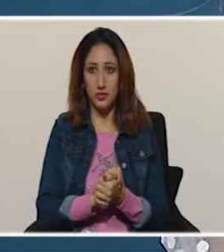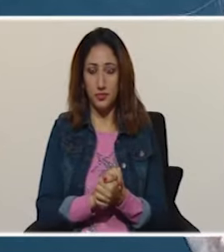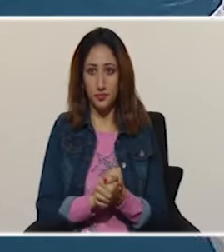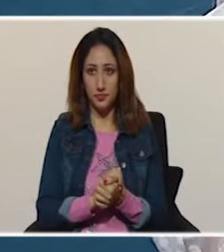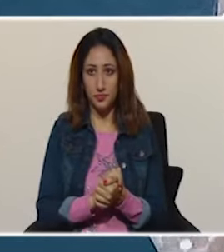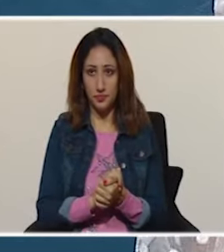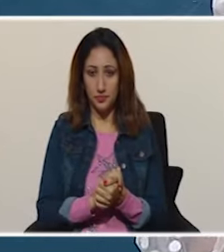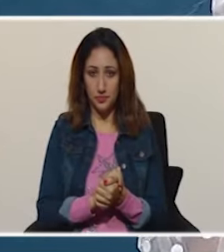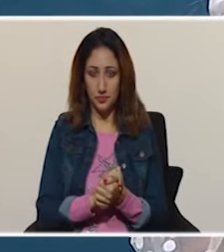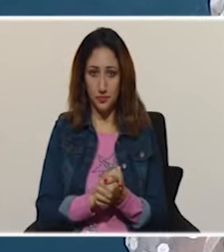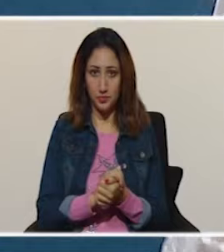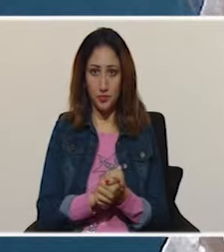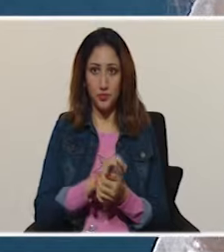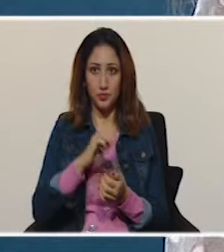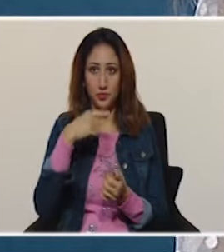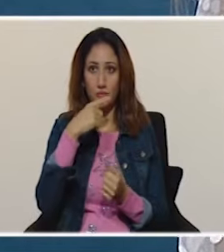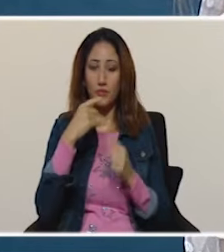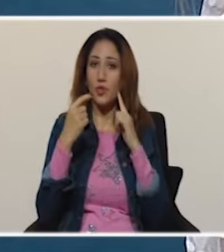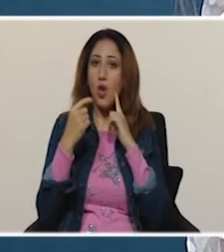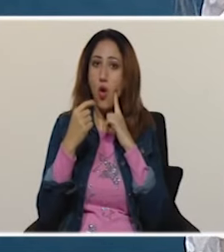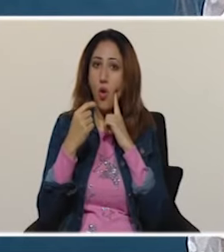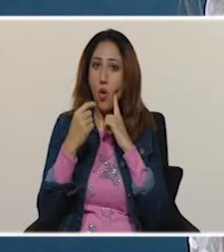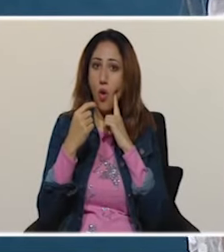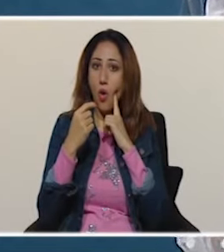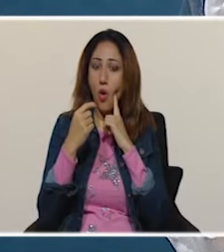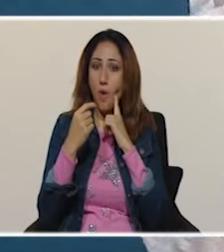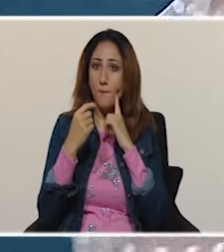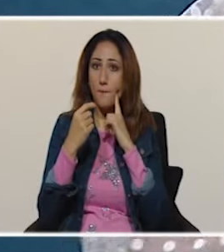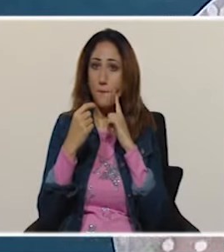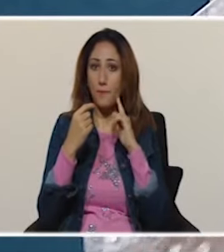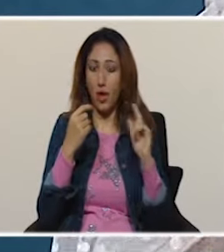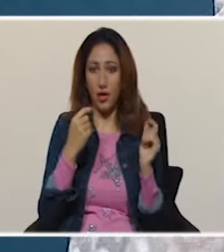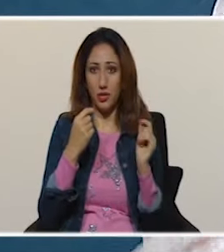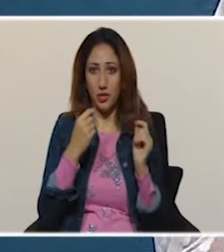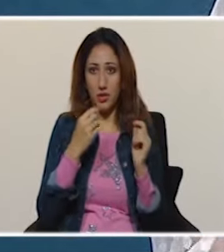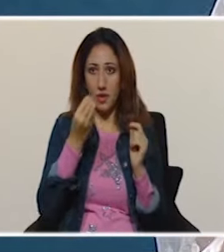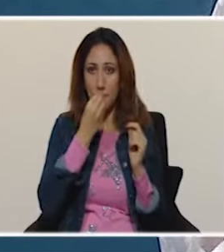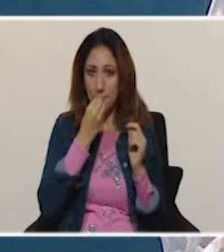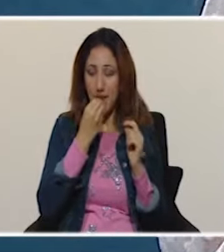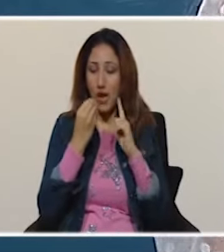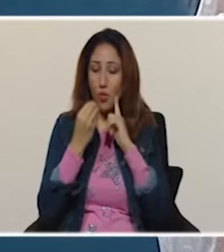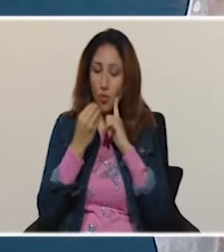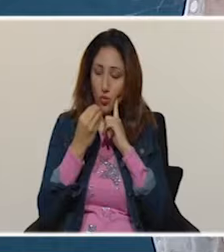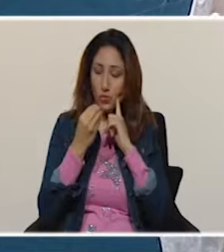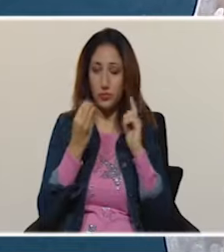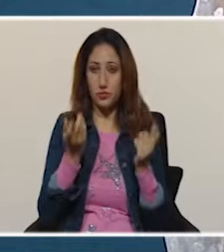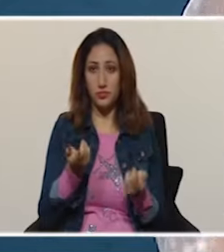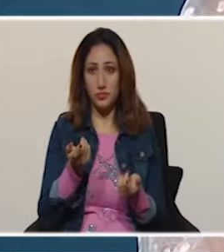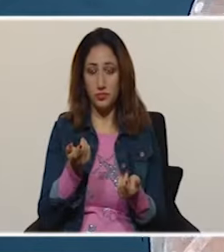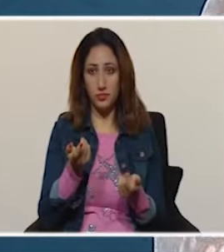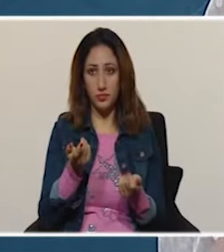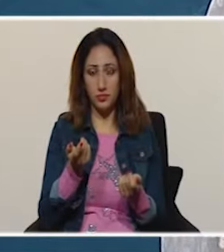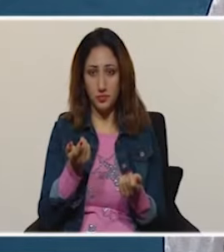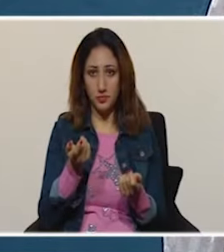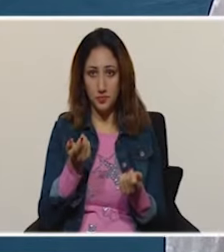لان انا بنام باللقمه يعني بحط اللقمه كده بتلاقي خدي هيك وبنام فيها عشان عنيدي وما بدي اكلها اما يا دكتور لو الخطا